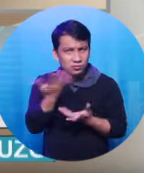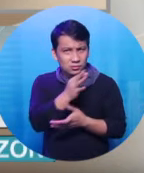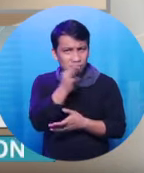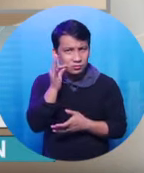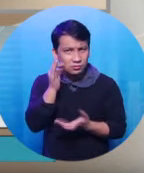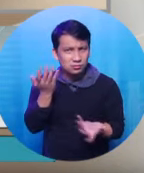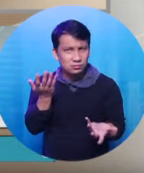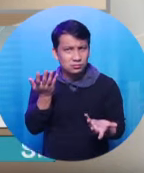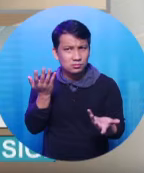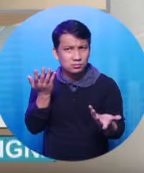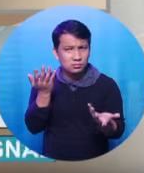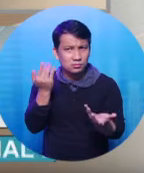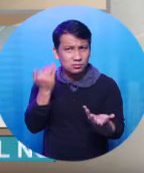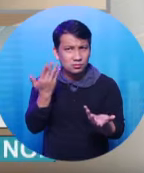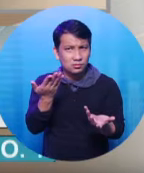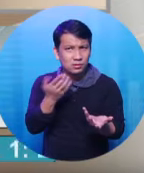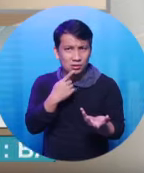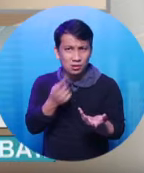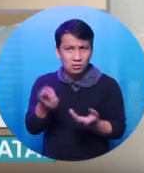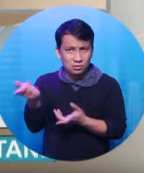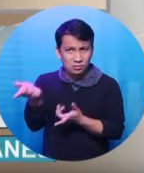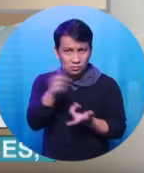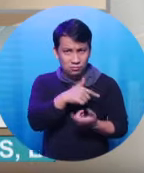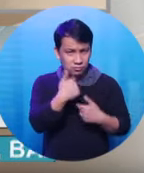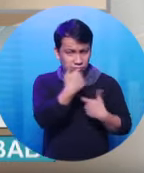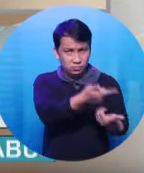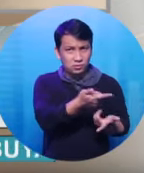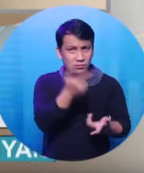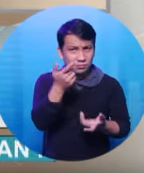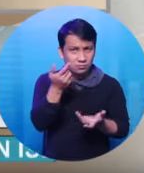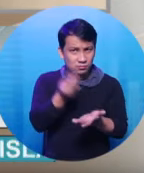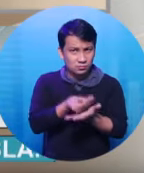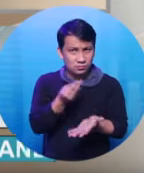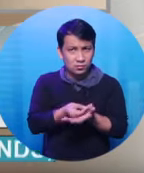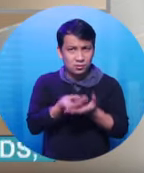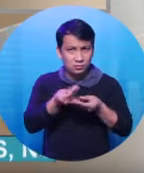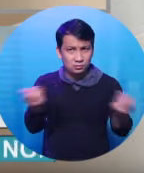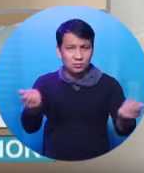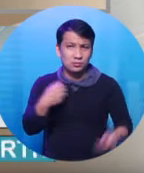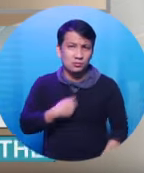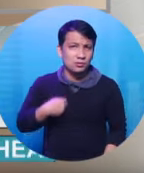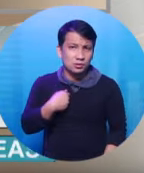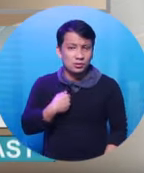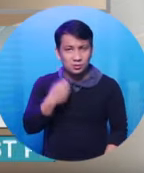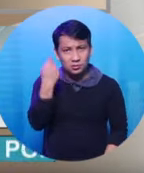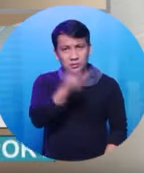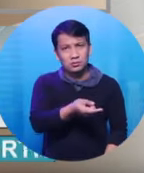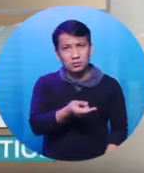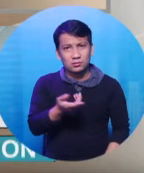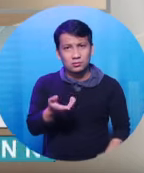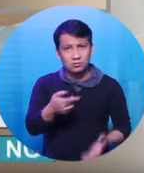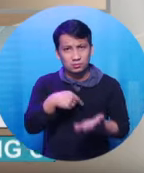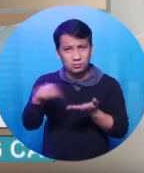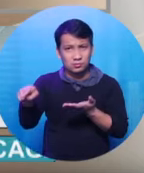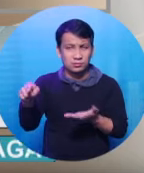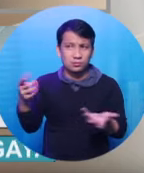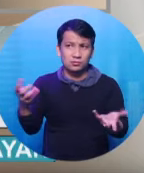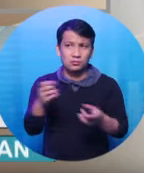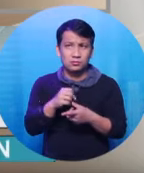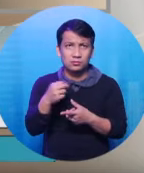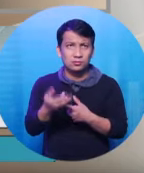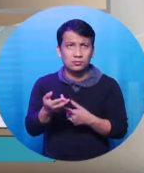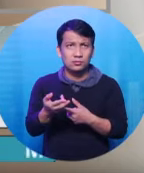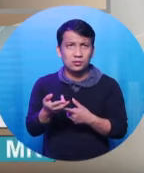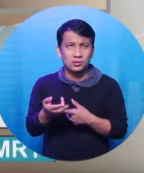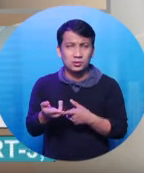magsalita? Is it because nagsabi tong Chinese na money can buy everything? Pasensya na, kayo ho ba ay nabili na?